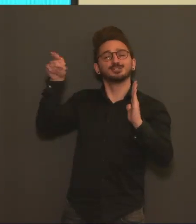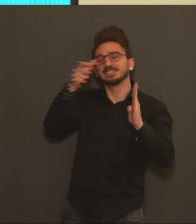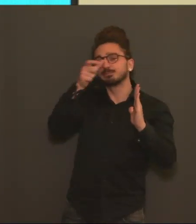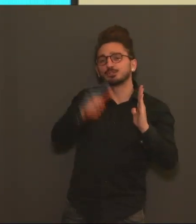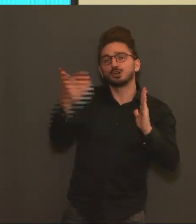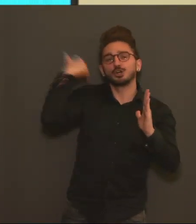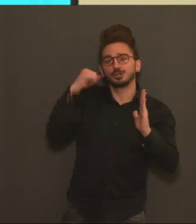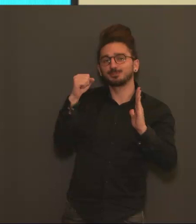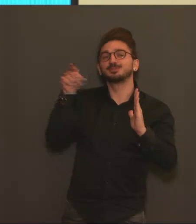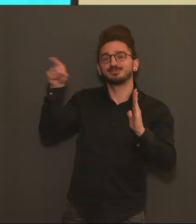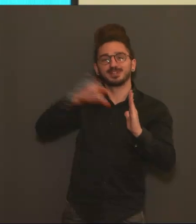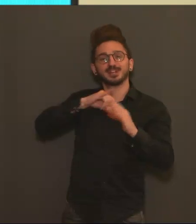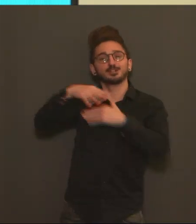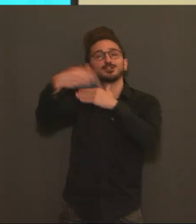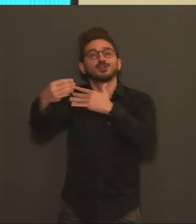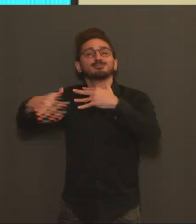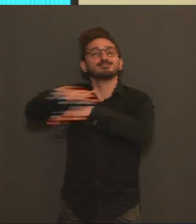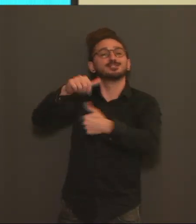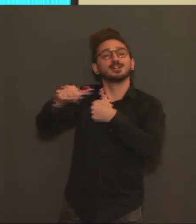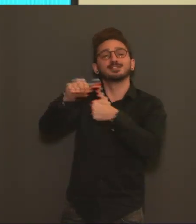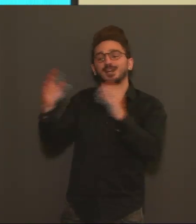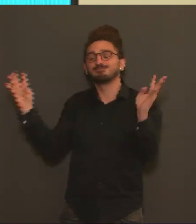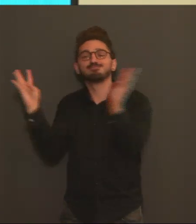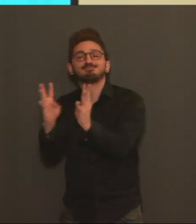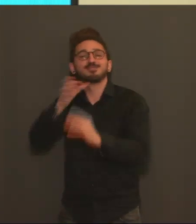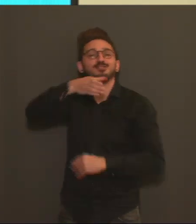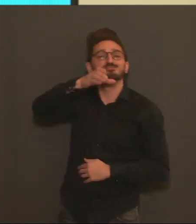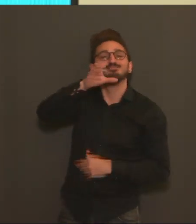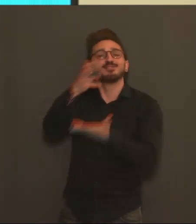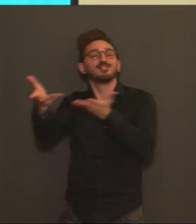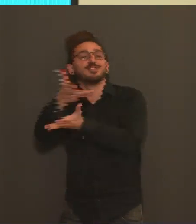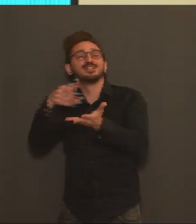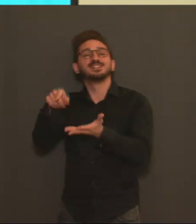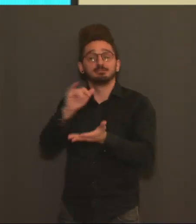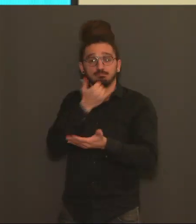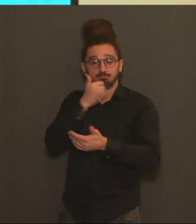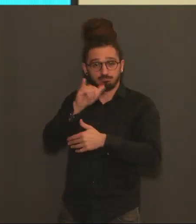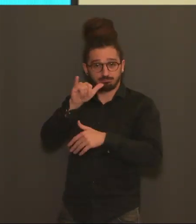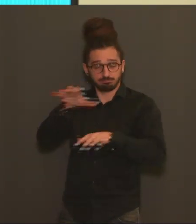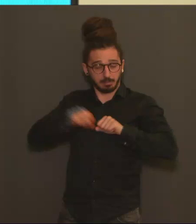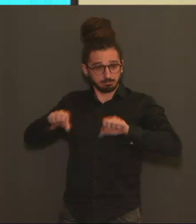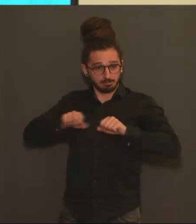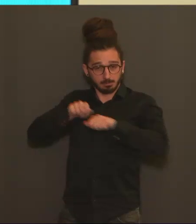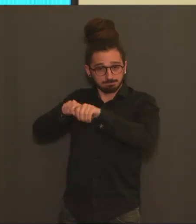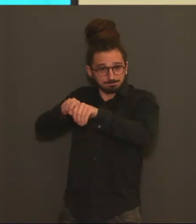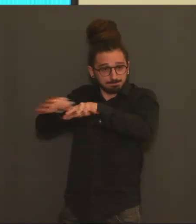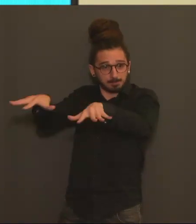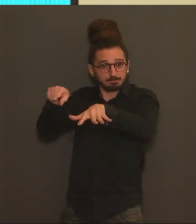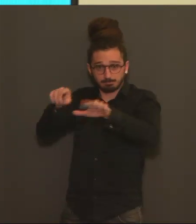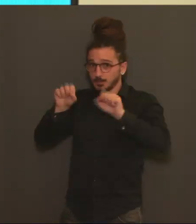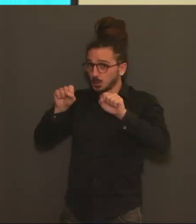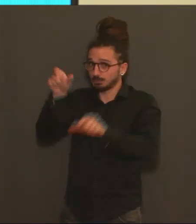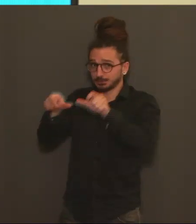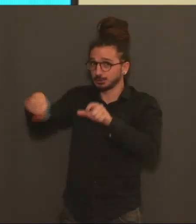de très nombreuses personnes ont été contaminées. Et c'est le cas, on l'a déjà évoqué il y a quelques instants ensemble, lorsqu'on